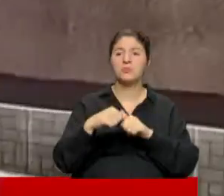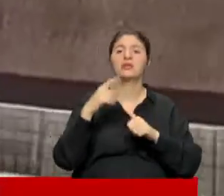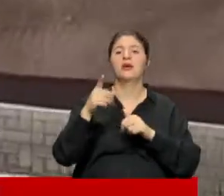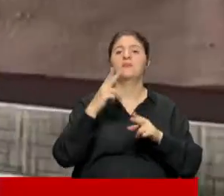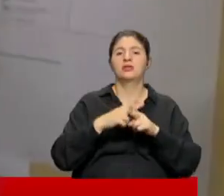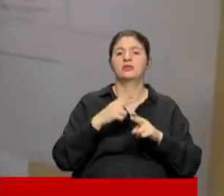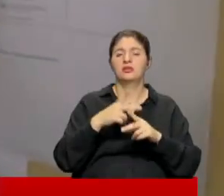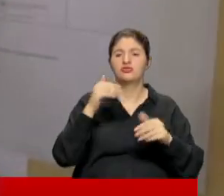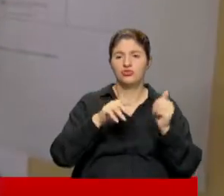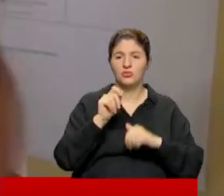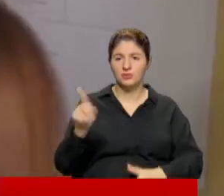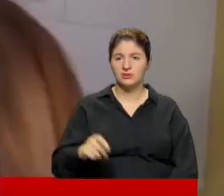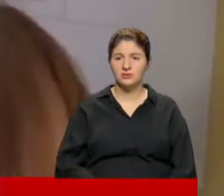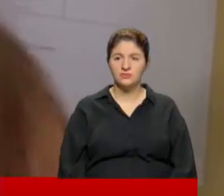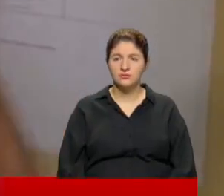seçime